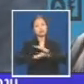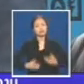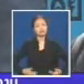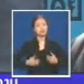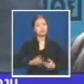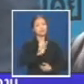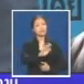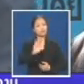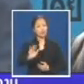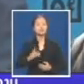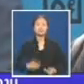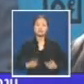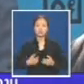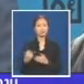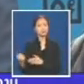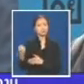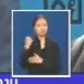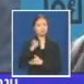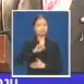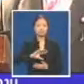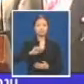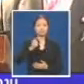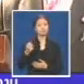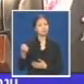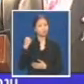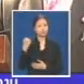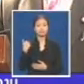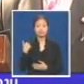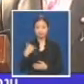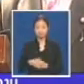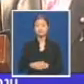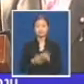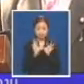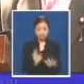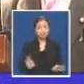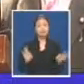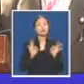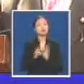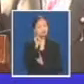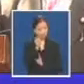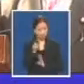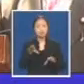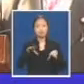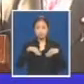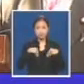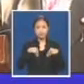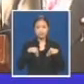นั้นมีความมั่นคงมากขึ้นโดยเฉพาะอย่างยิ่งต้องยอมรับครับว่า